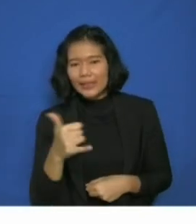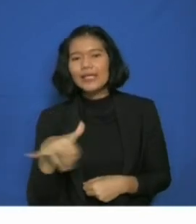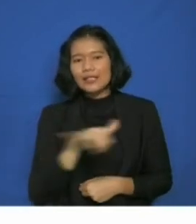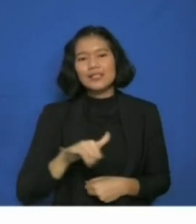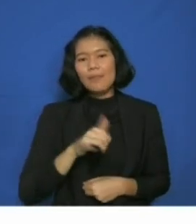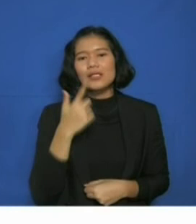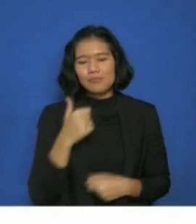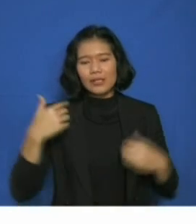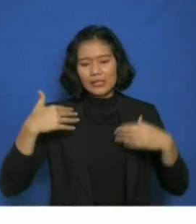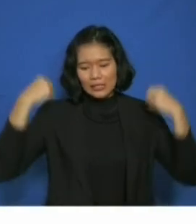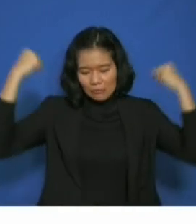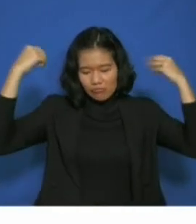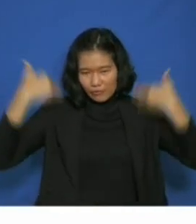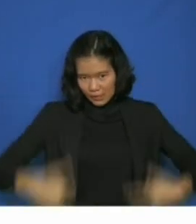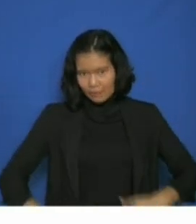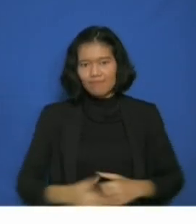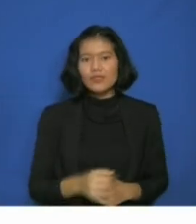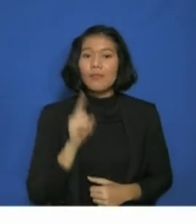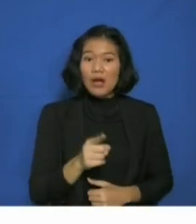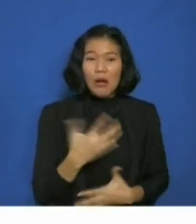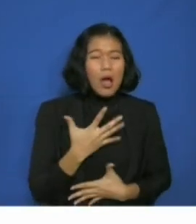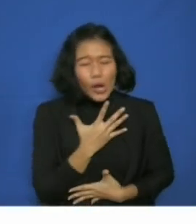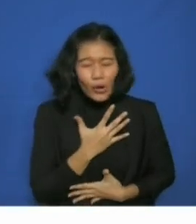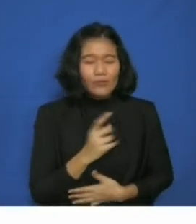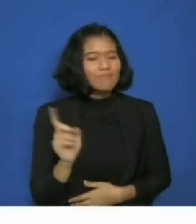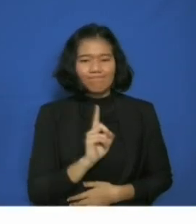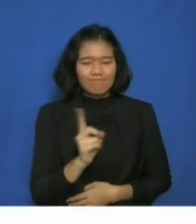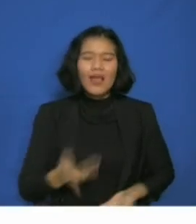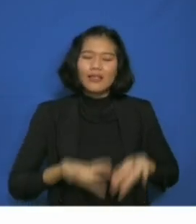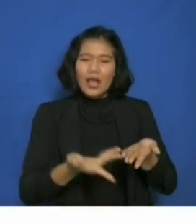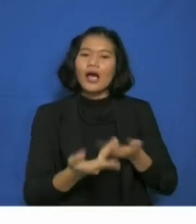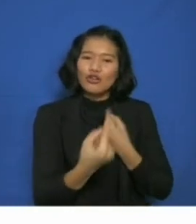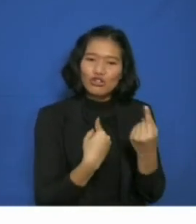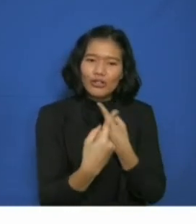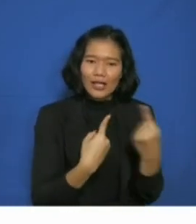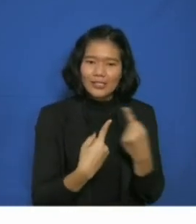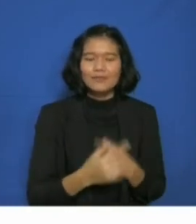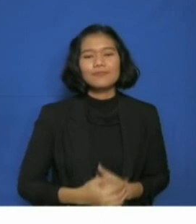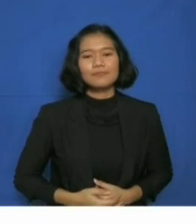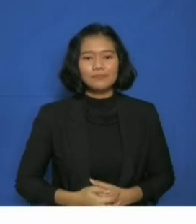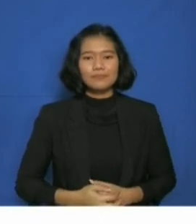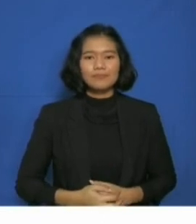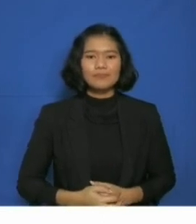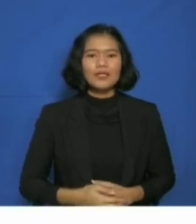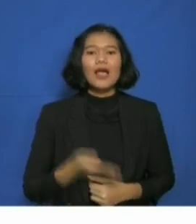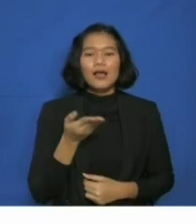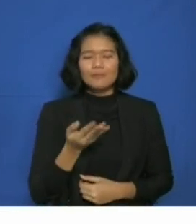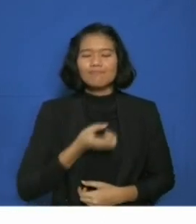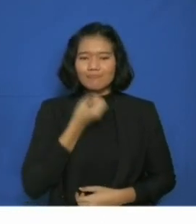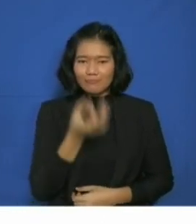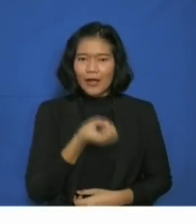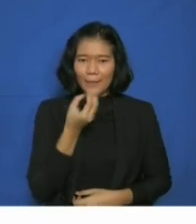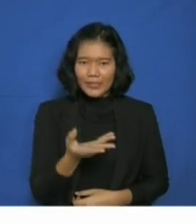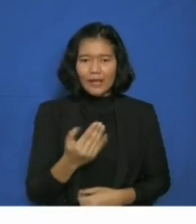dengan kesehatan fisik jangan ragu-ragu berkonsultasi ke profesionalnya apabila dibutuhkan itu yang bisa saya